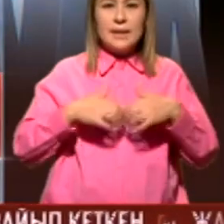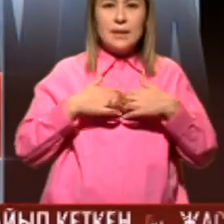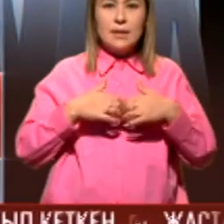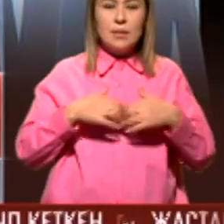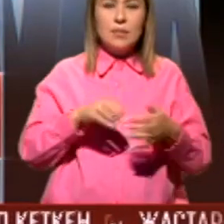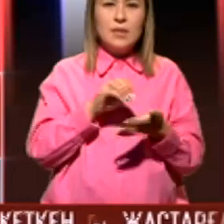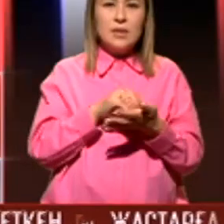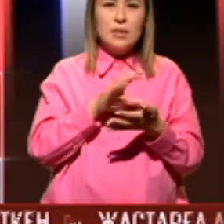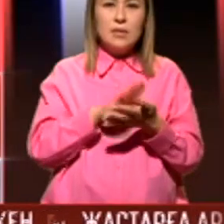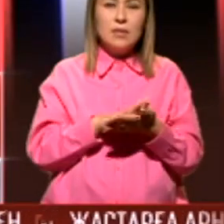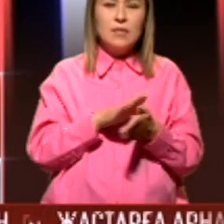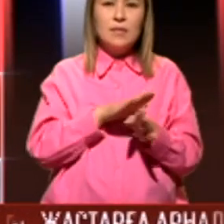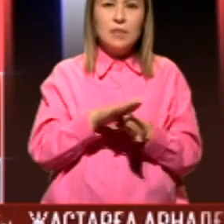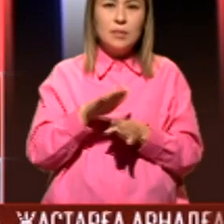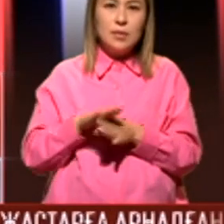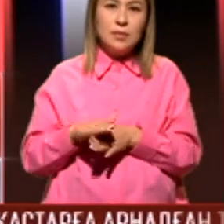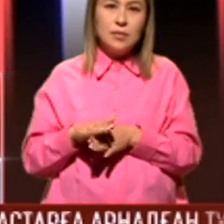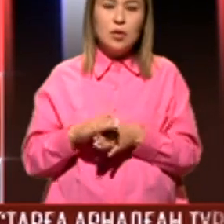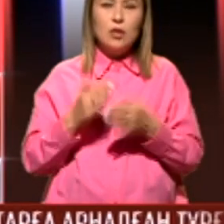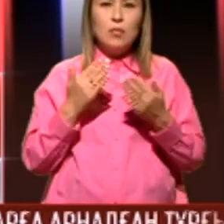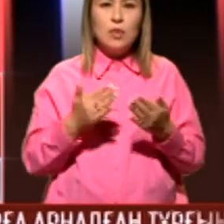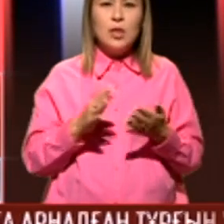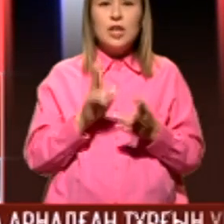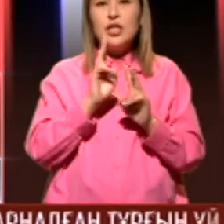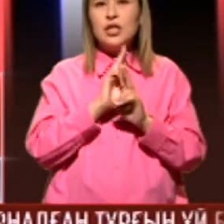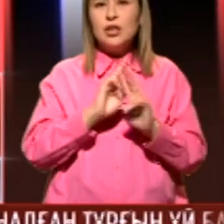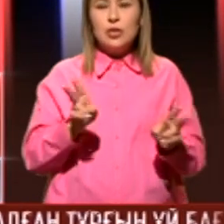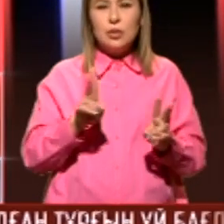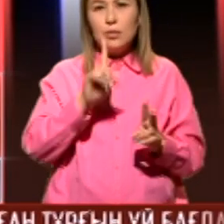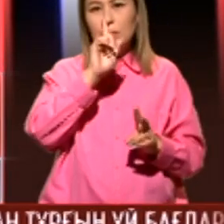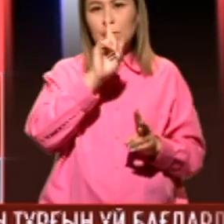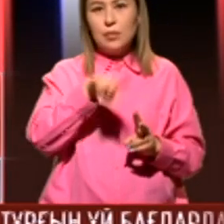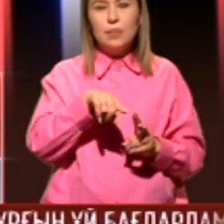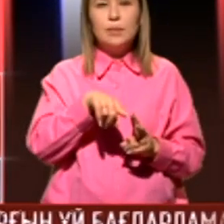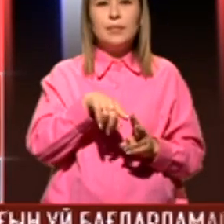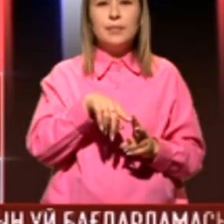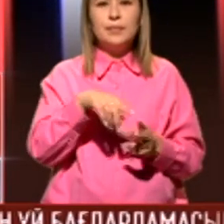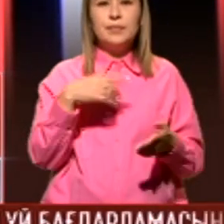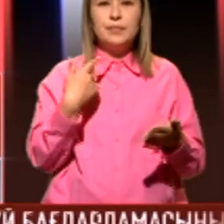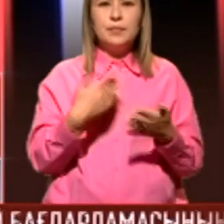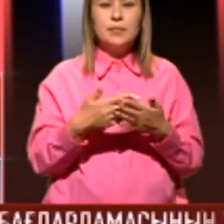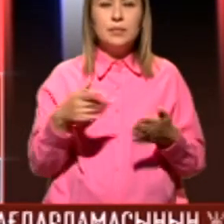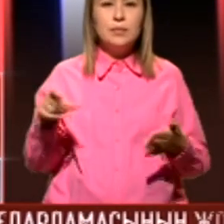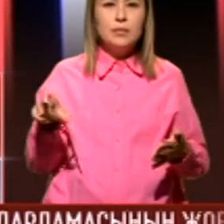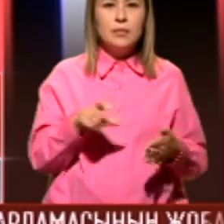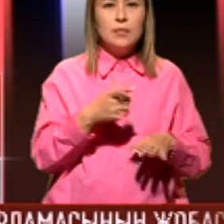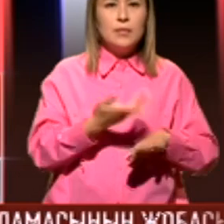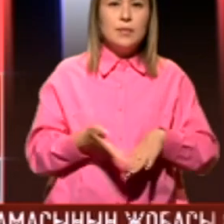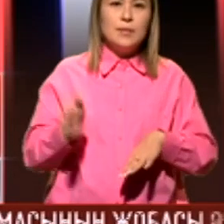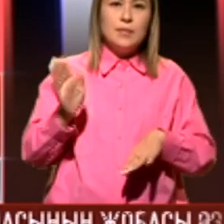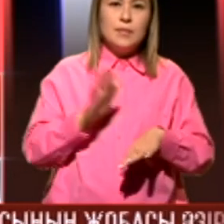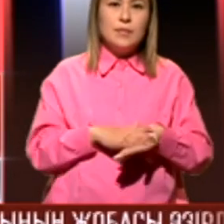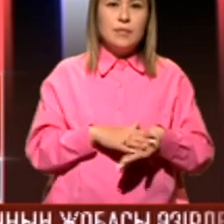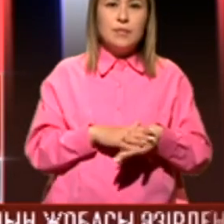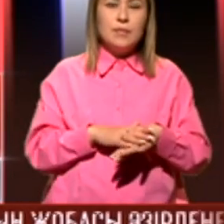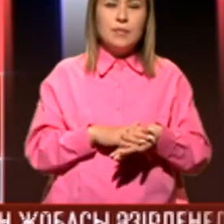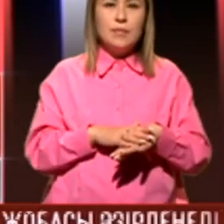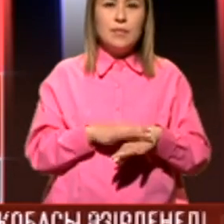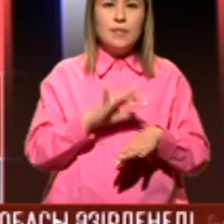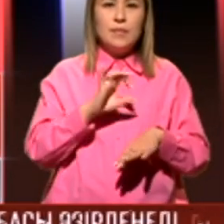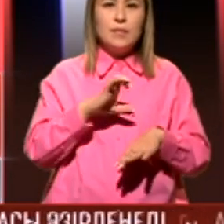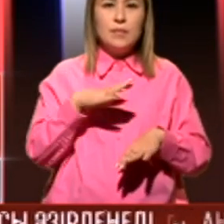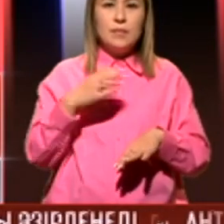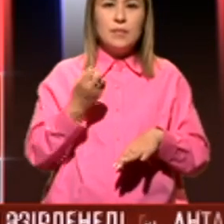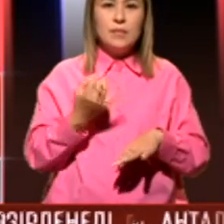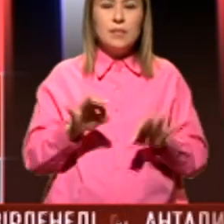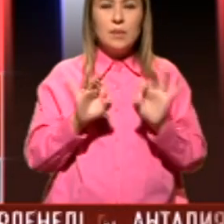айламызды іске асыру. Бұны ешкім енді жоққа шығара алмайды. Ал оның жолдары қиындап кетті. Айжағы Естай бауырым жақсы